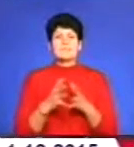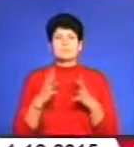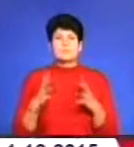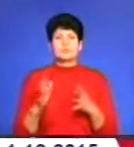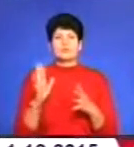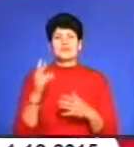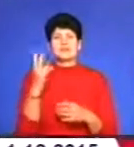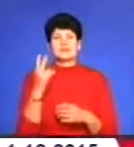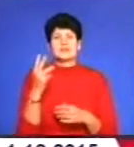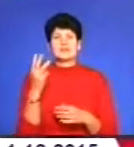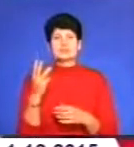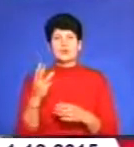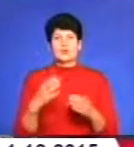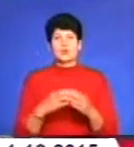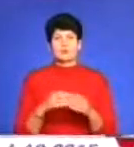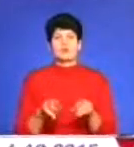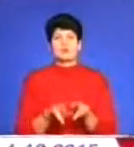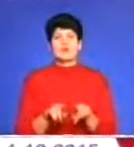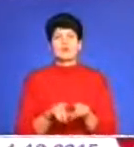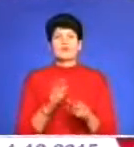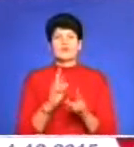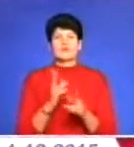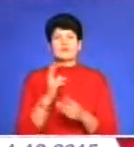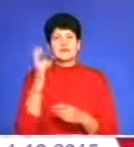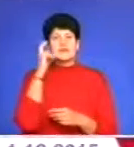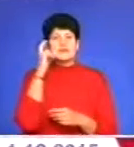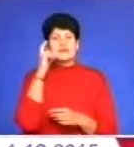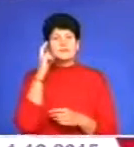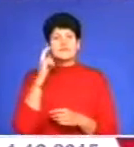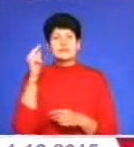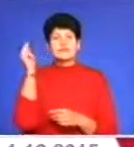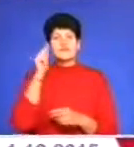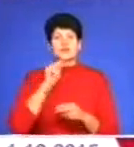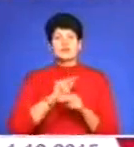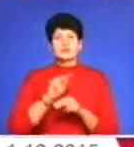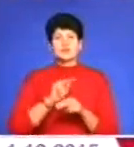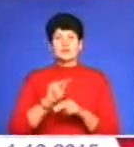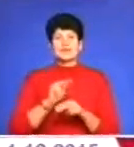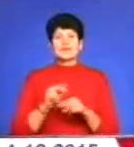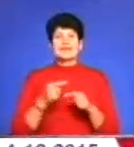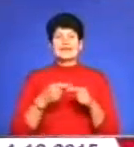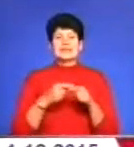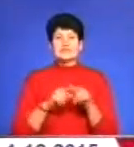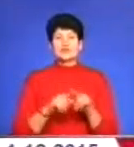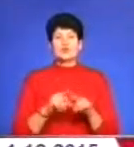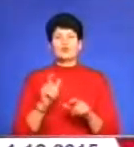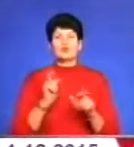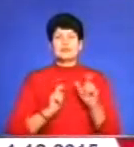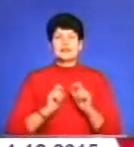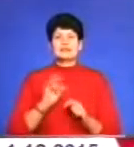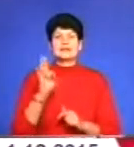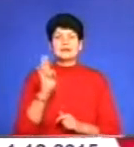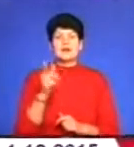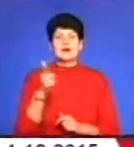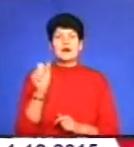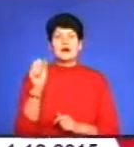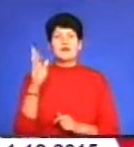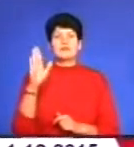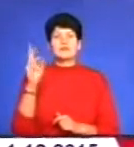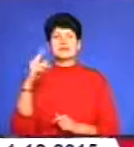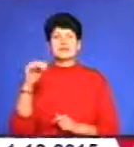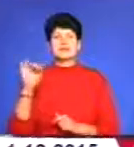2 і 3 групи, так як є в Києві. Навчає на курсах доцент Тернопільського національного технічного університету Наталія Гавдида.